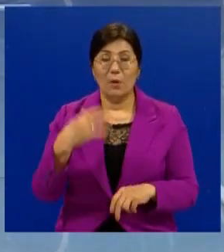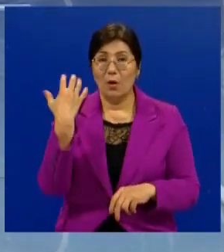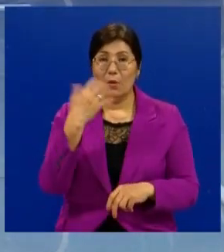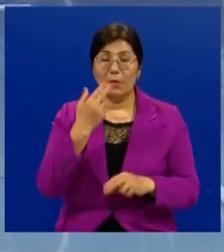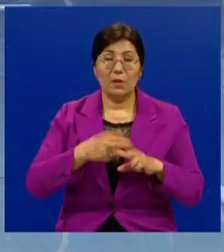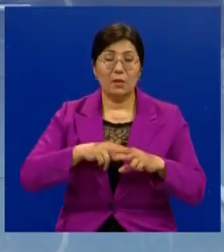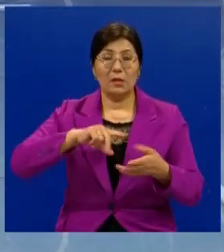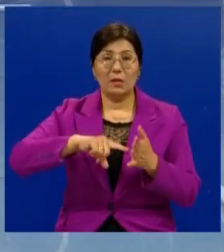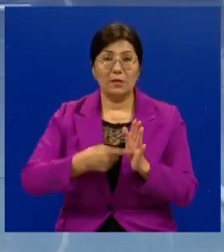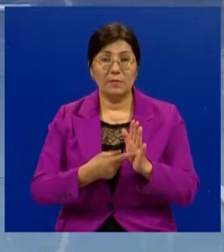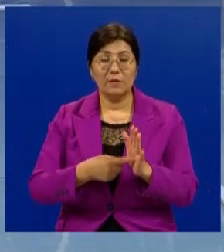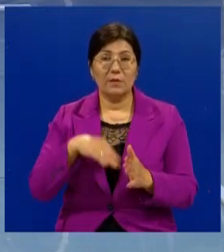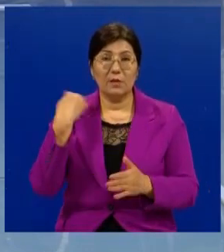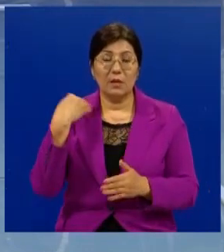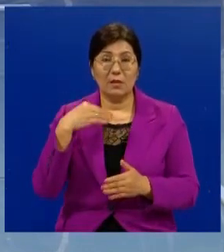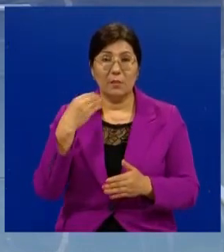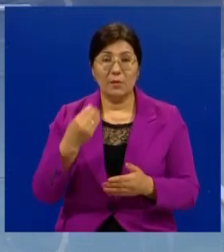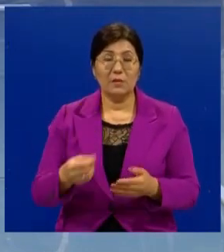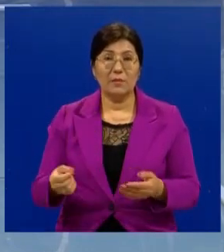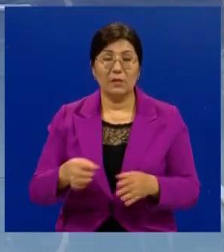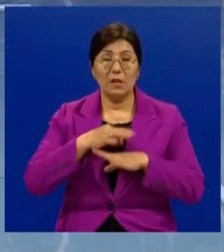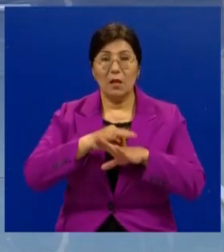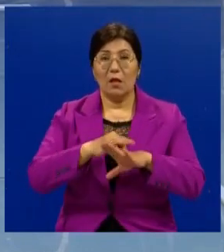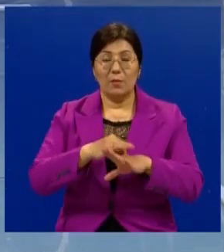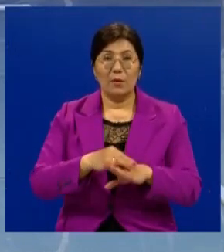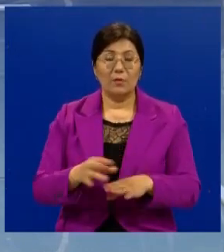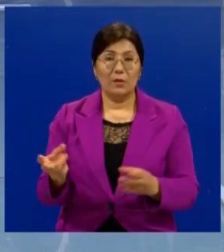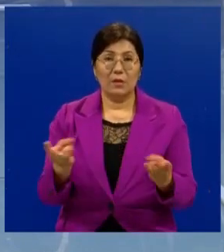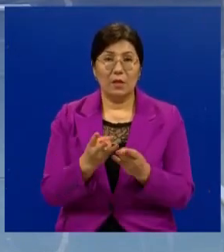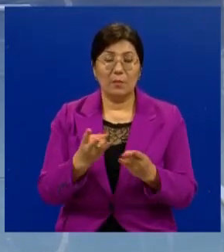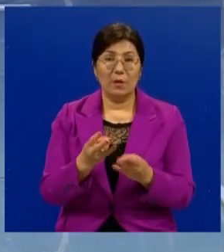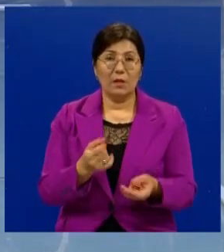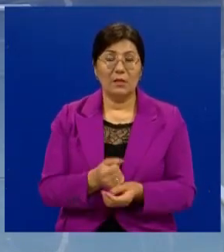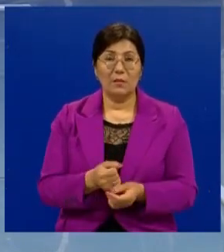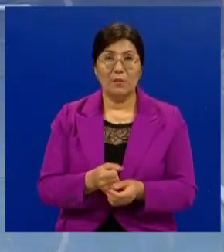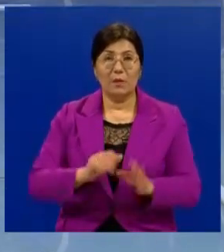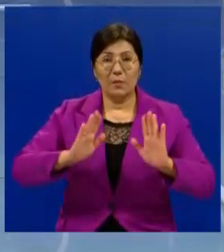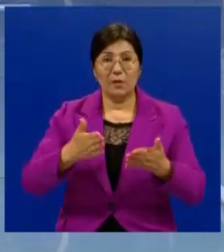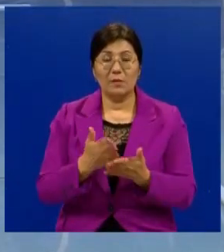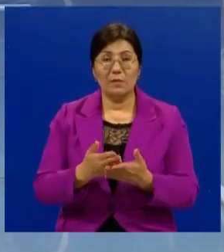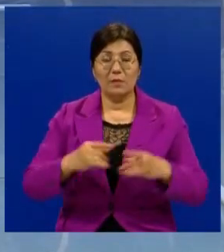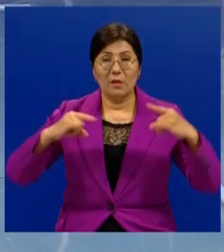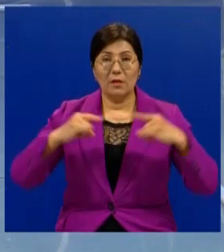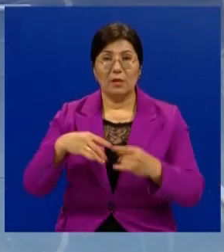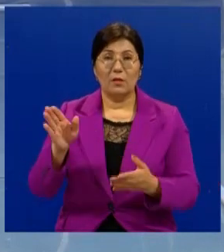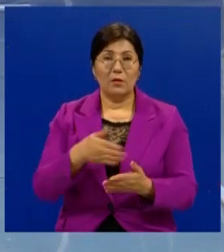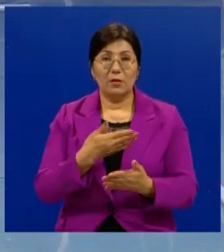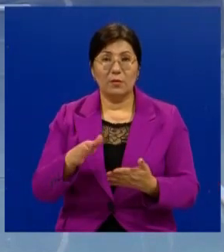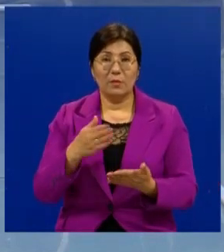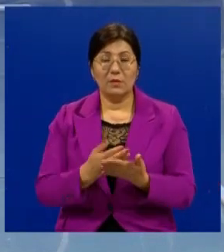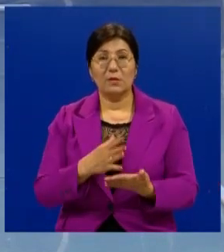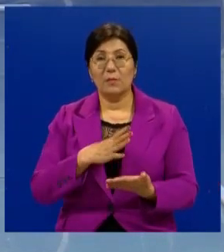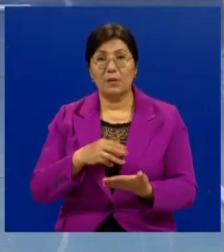этих целей в областном центре имеется вся необходимая инфраструктура. Так, настольный теннис прошел в современном теннисном